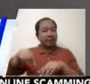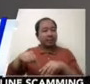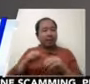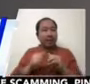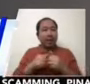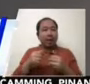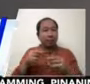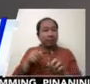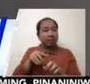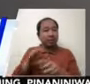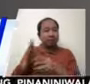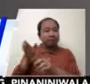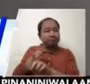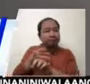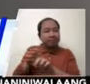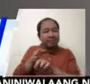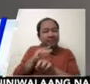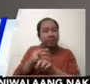ang magtatangkang lumapit.